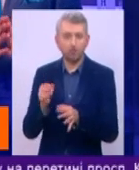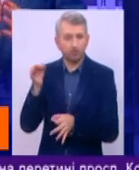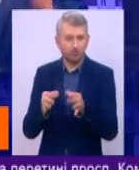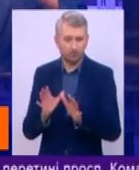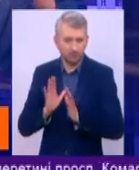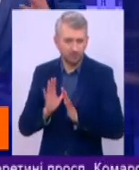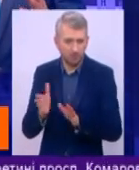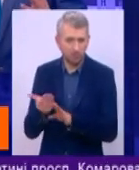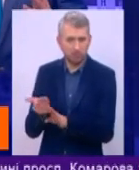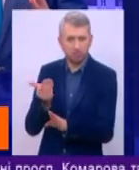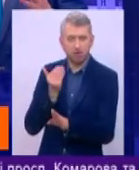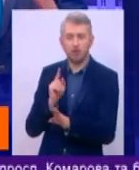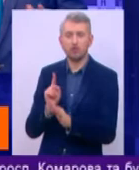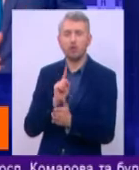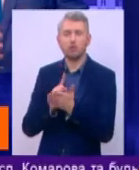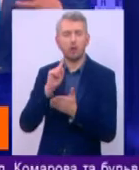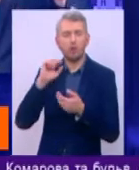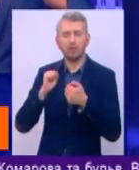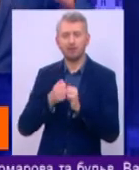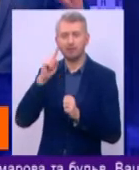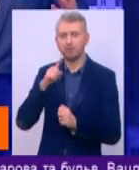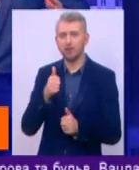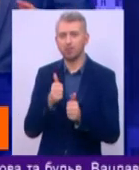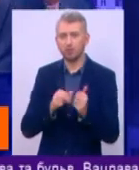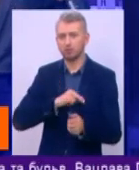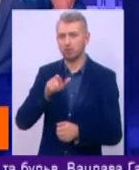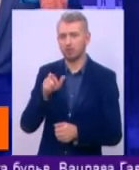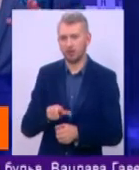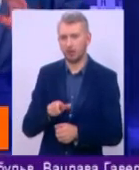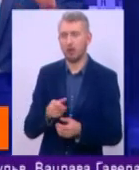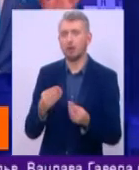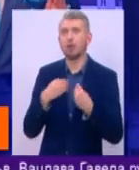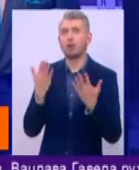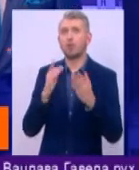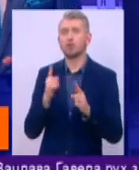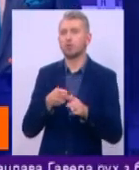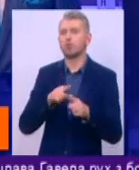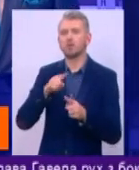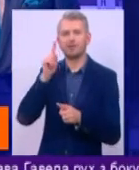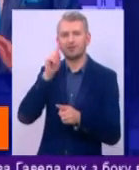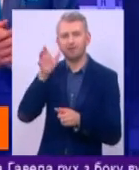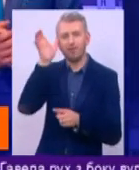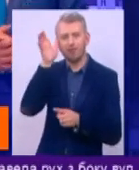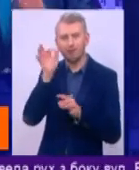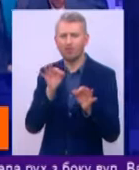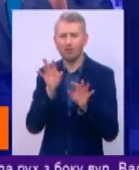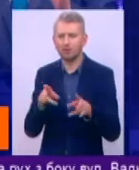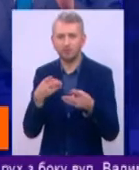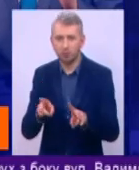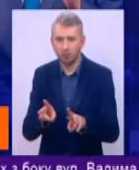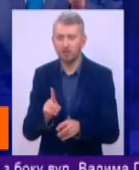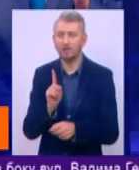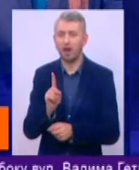дійшло, що має пам'ятати і знати кожен працівник? Дай Боже, щоб, можливо, ці знання ніколи не знадобилися нікому,